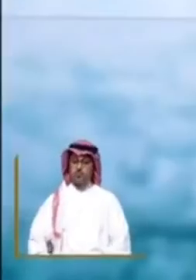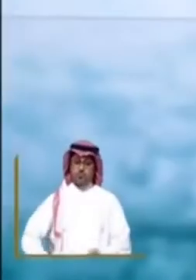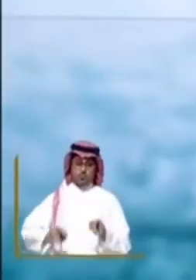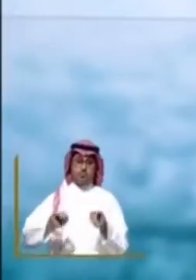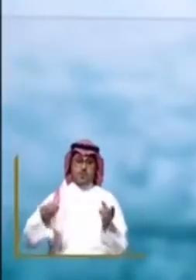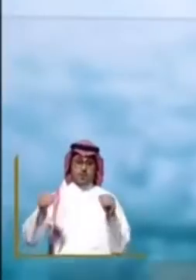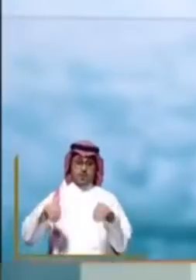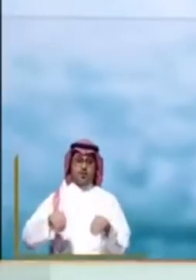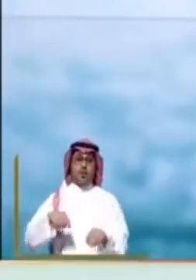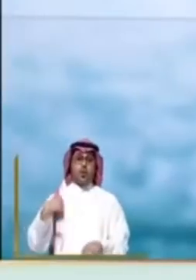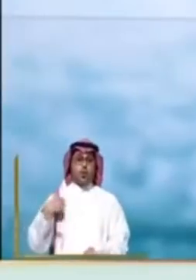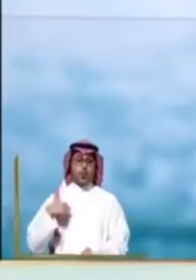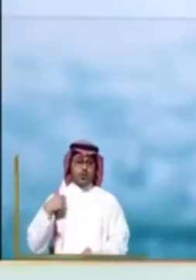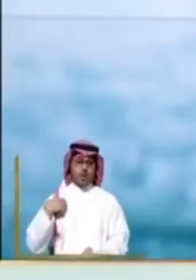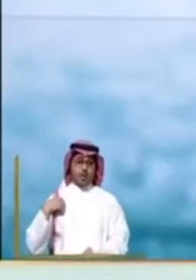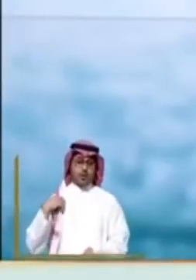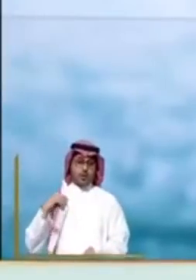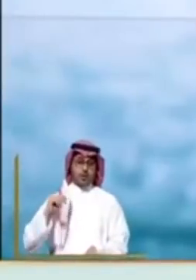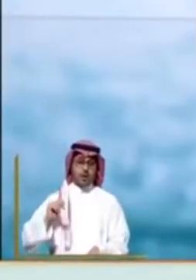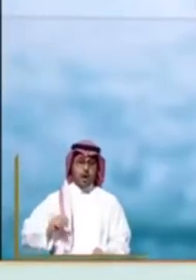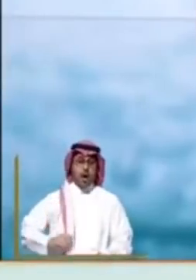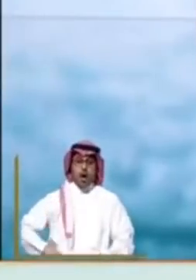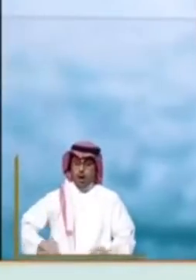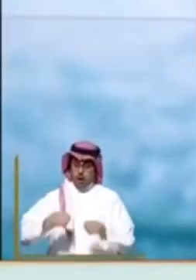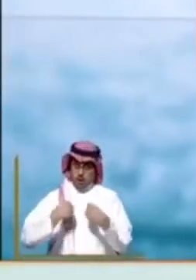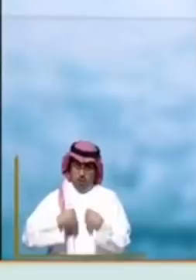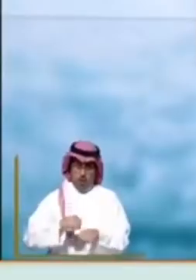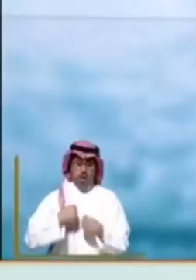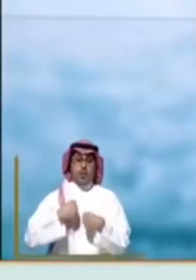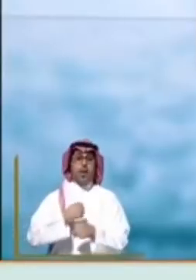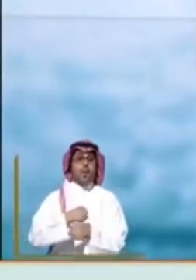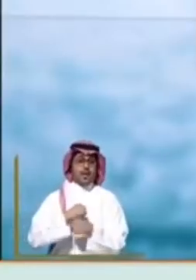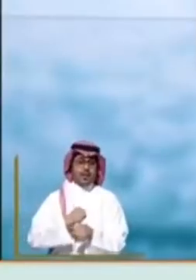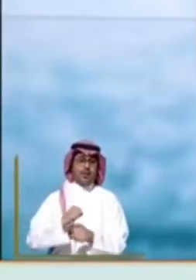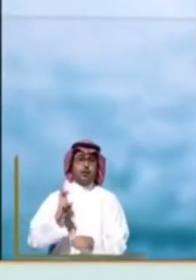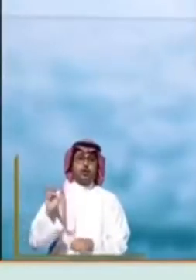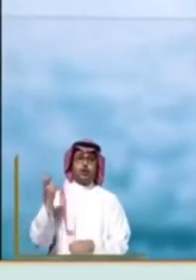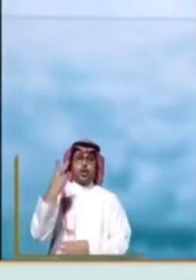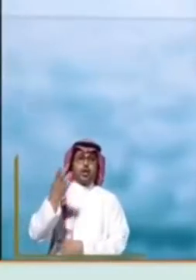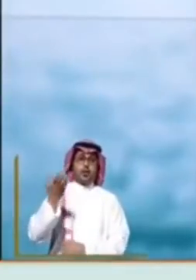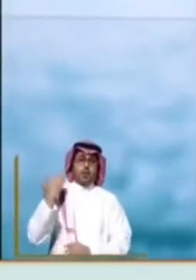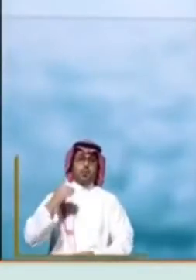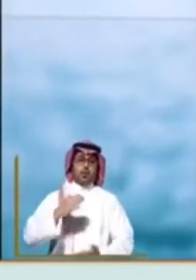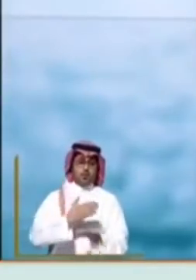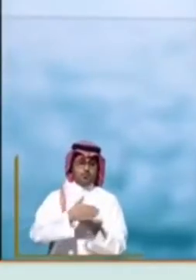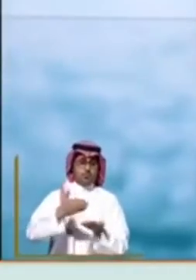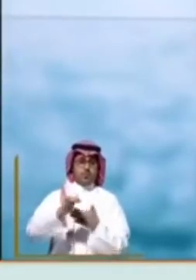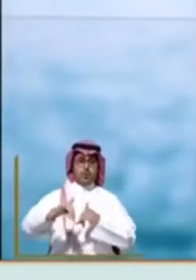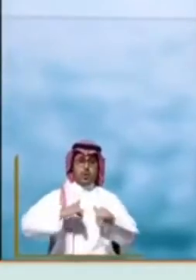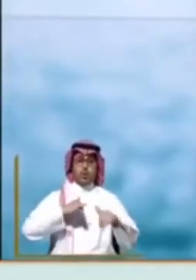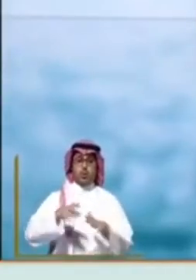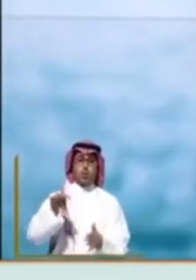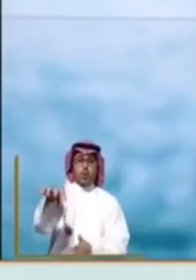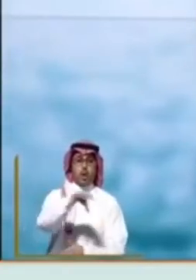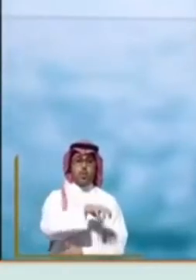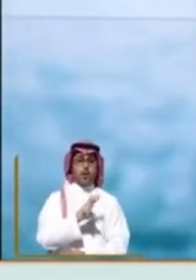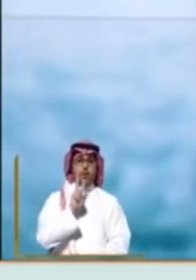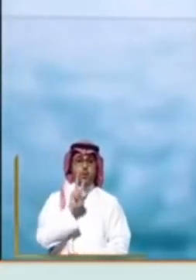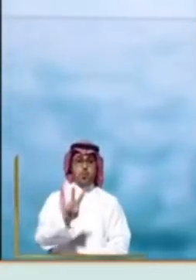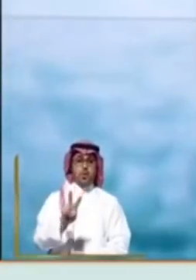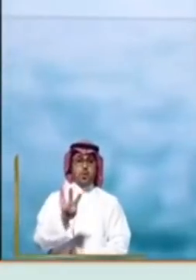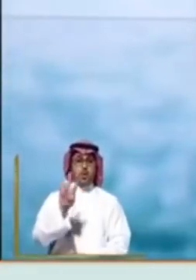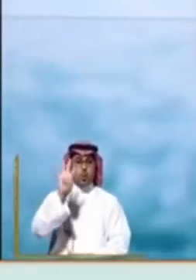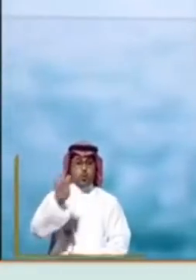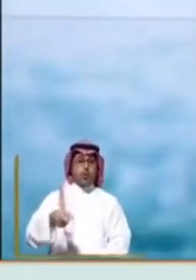ومن جهتها نفذت وزارة الشؤون البلدية والقروية خلال الشهرين الماضيين تطهير وغسيل أكثر من 240 ألف